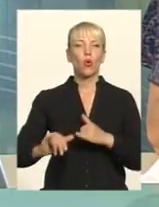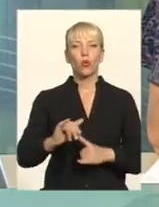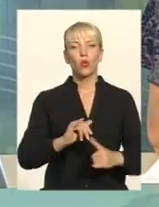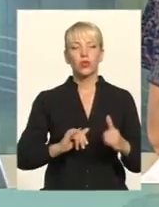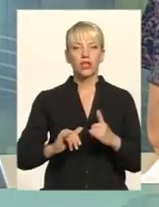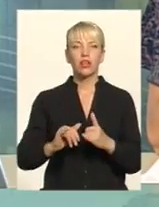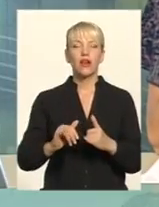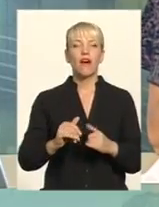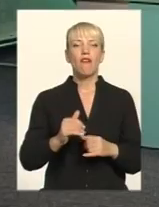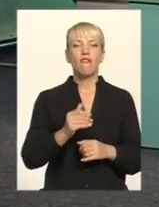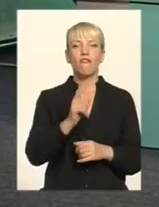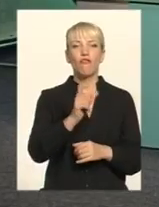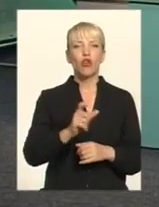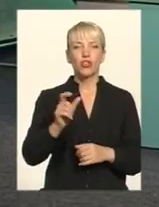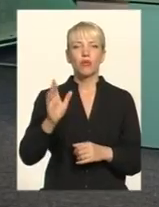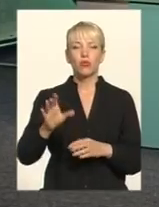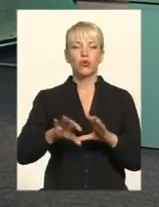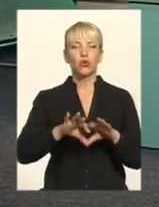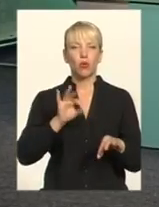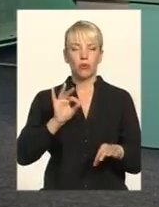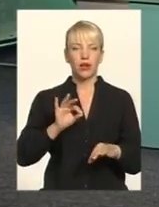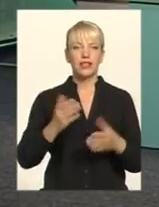будуть обирати? З якими повноваженнями?